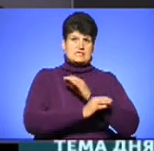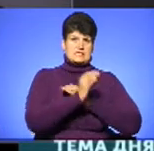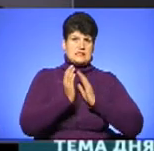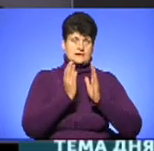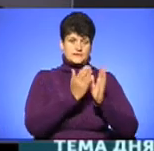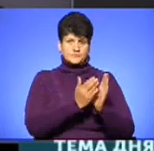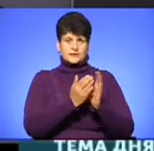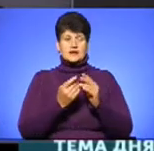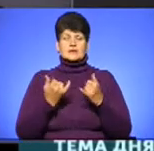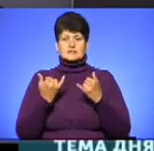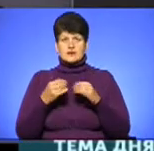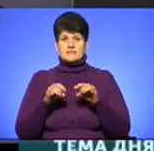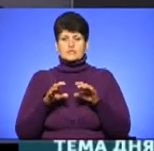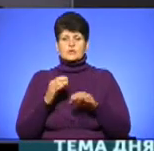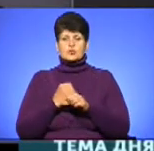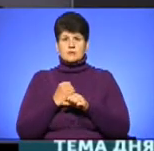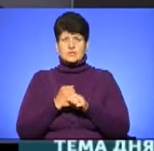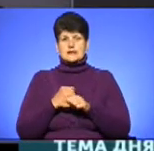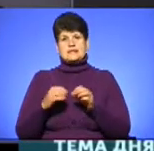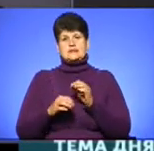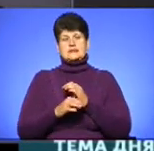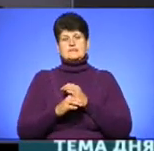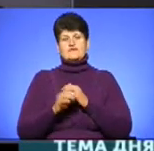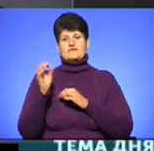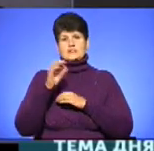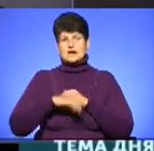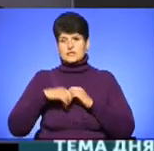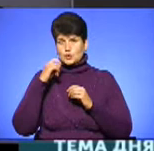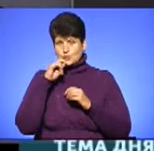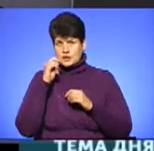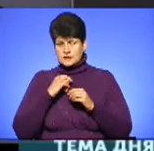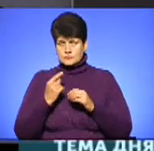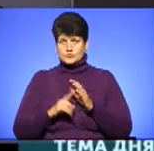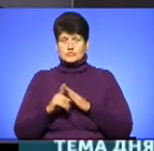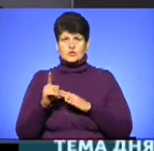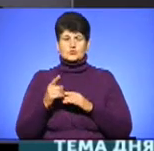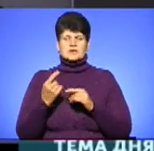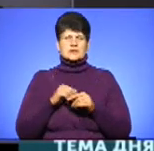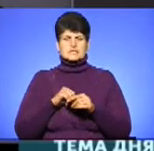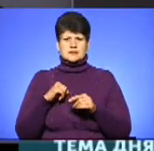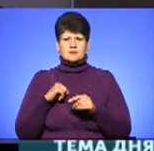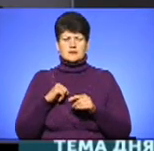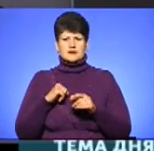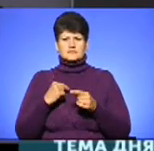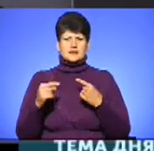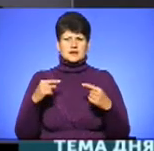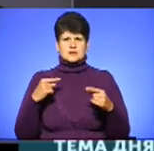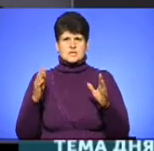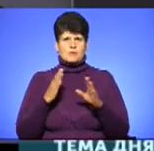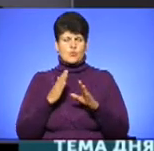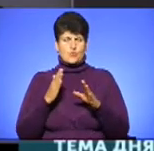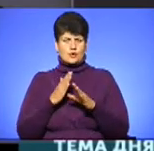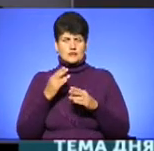вирішили проводити і Західної України, тому що в нас, як вони стверджують, то, в принципі, мають рацію, саме така нестабільна погода. От, а